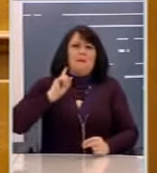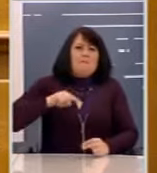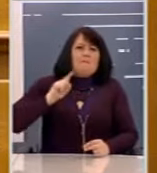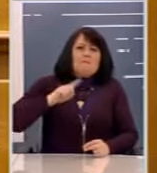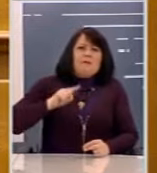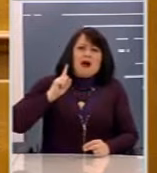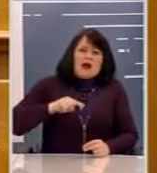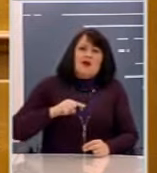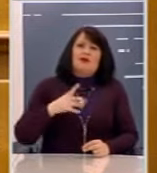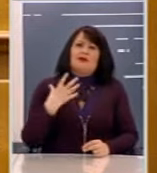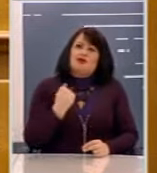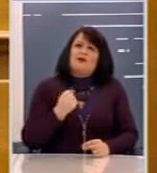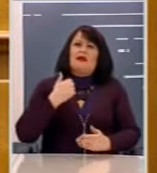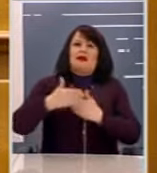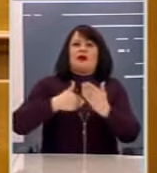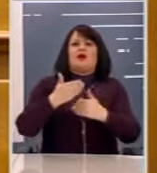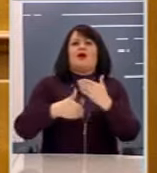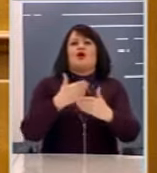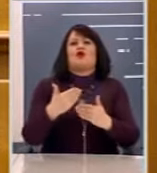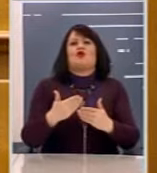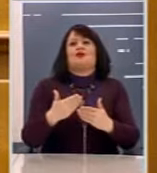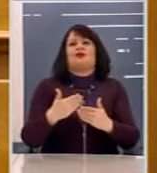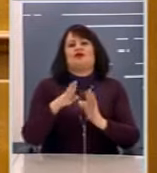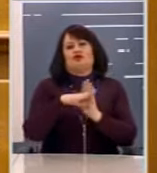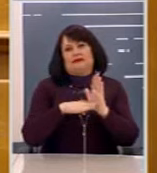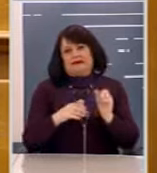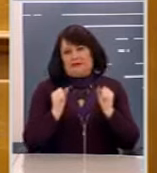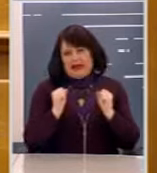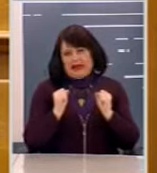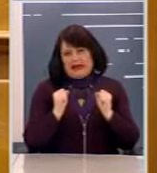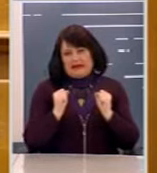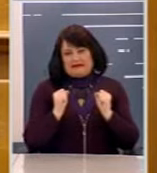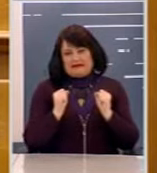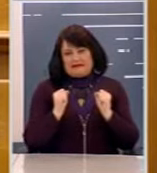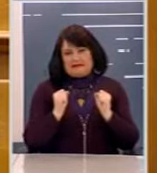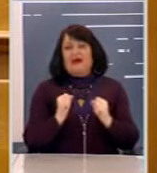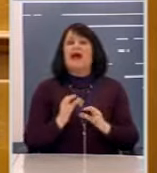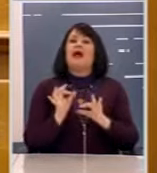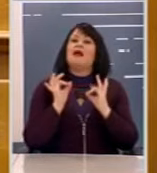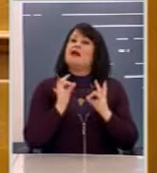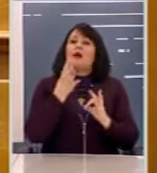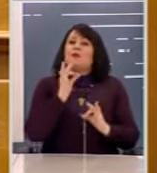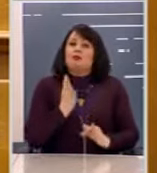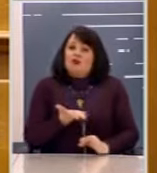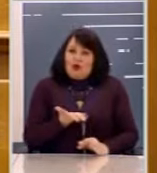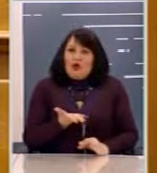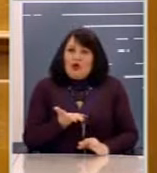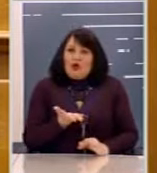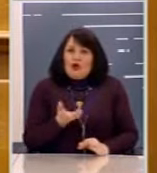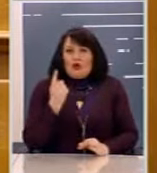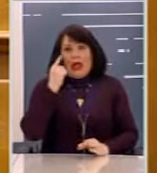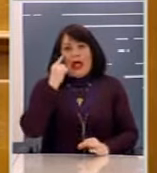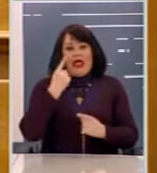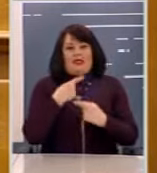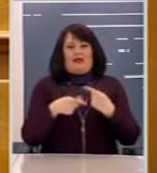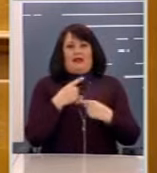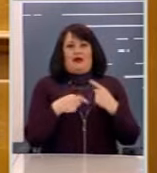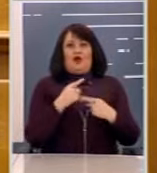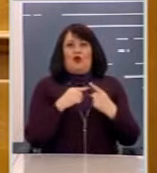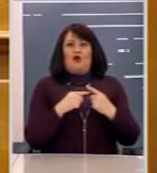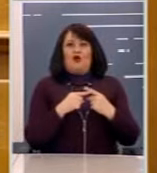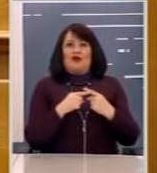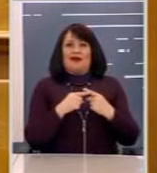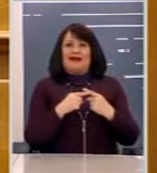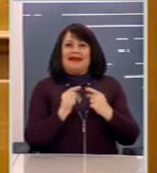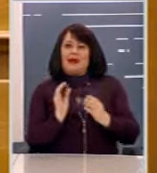που υπήρχαν για χρόνια στο σύστημα υγείας. Ακριβώς για να είναι η δικαιολογητική βάση για να γίνει αυτή